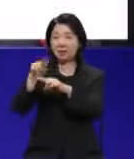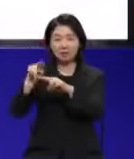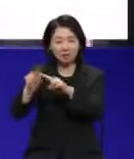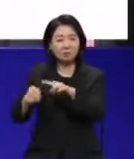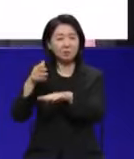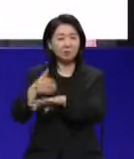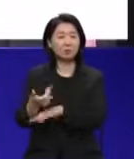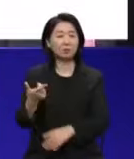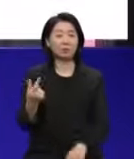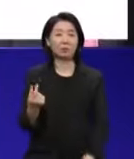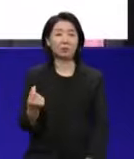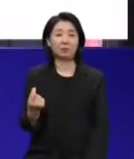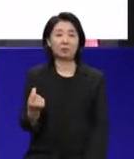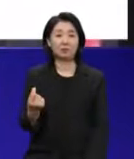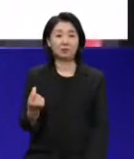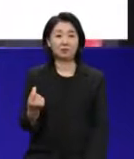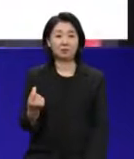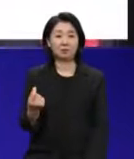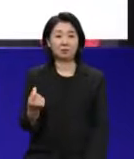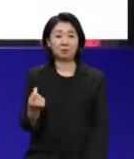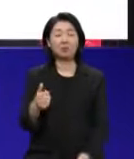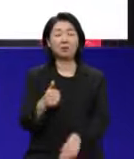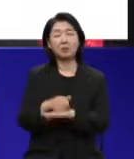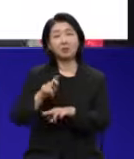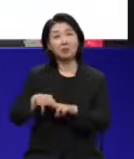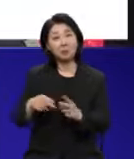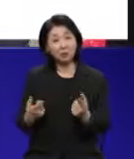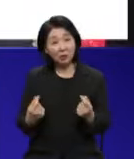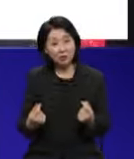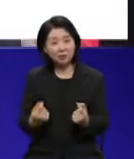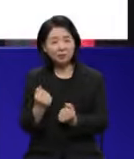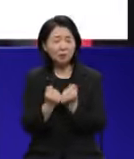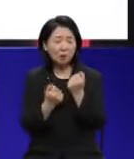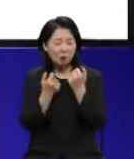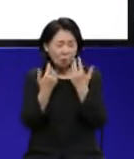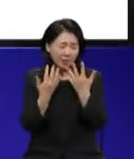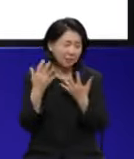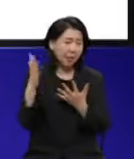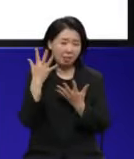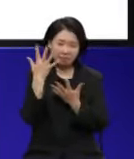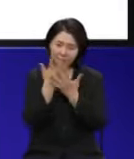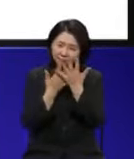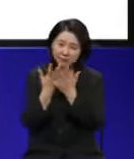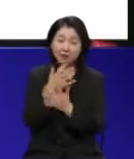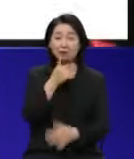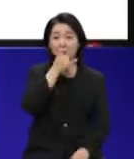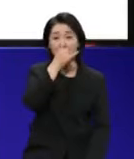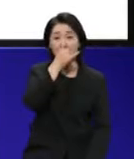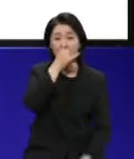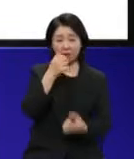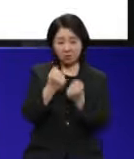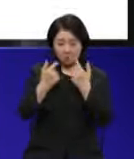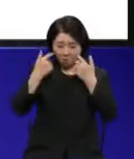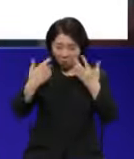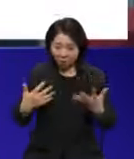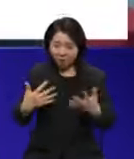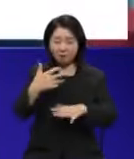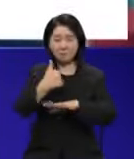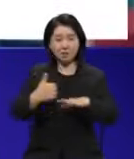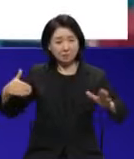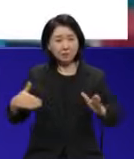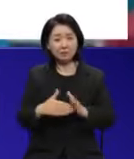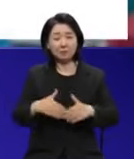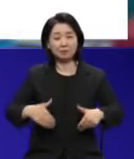어 어튼 나중에 그만두긴 그만뒀습니다 설명이 분명하지 않았어요 설명을 분명해 하고 끝을 완벽하게 매듭을